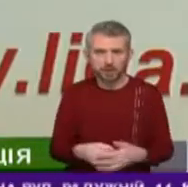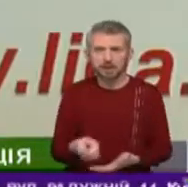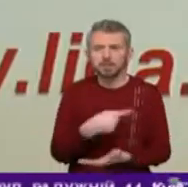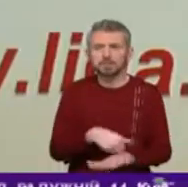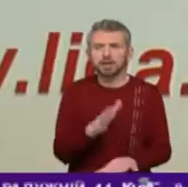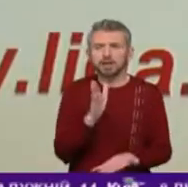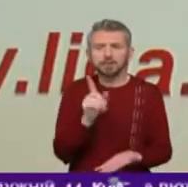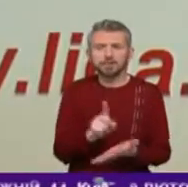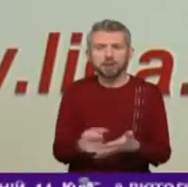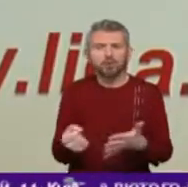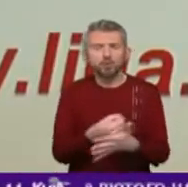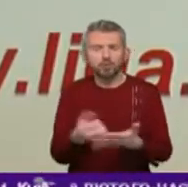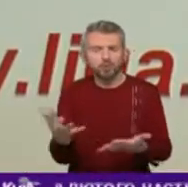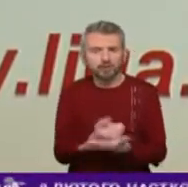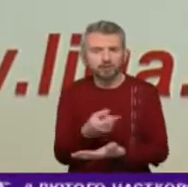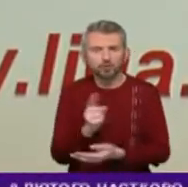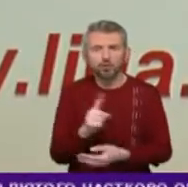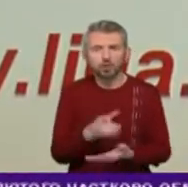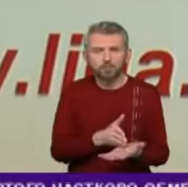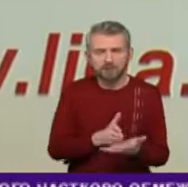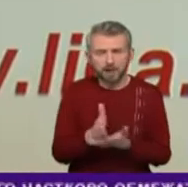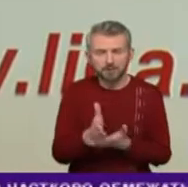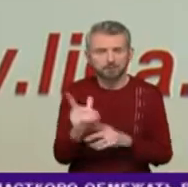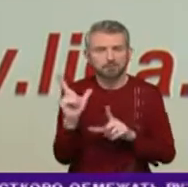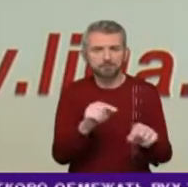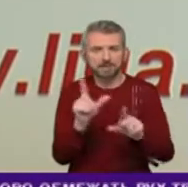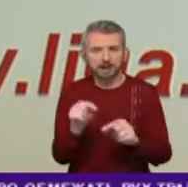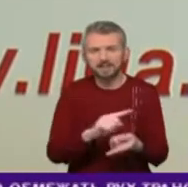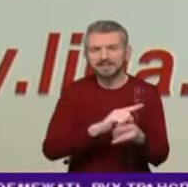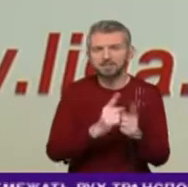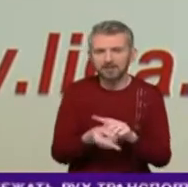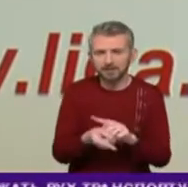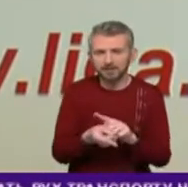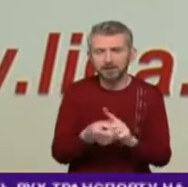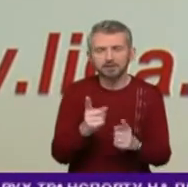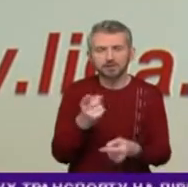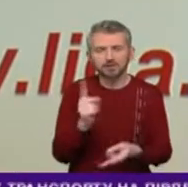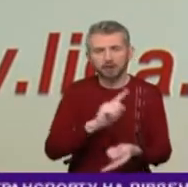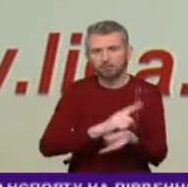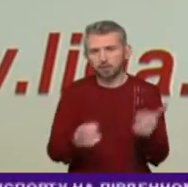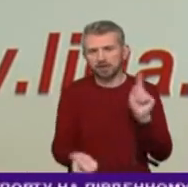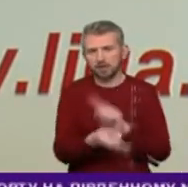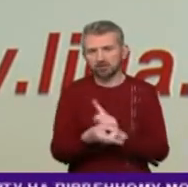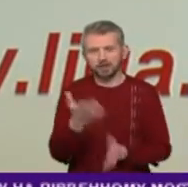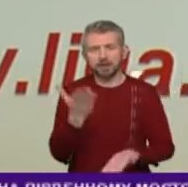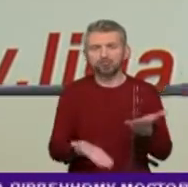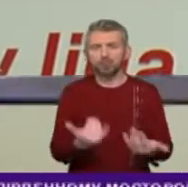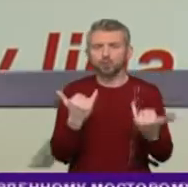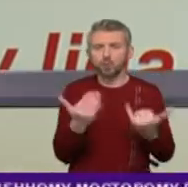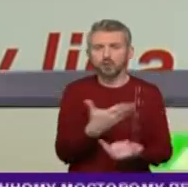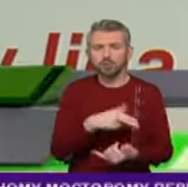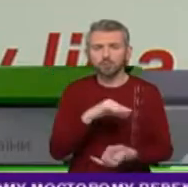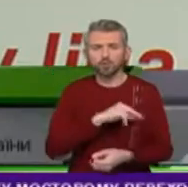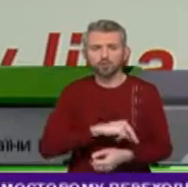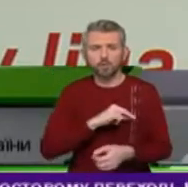маємо домогтися того, щоб напрям міграції змінився на протилежний. Якщо сьогодні ми по